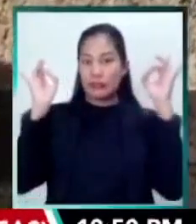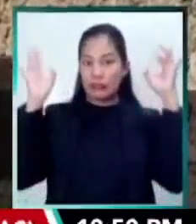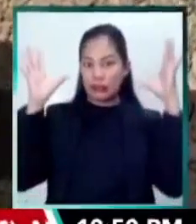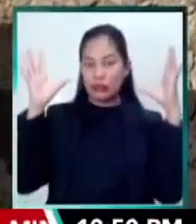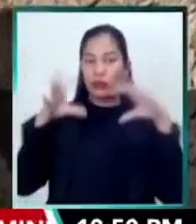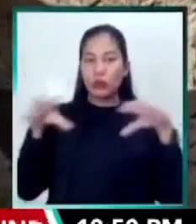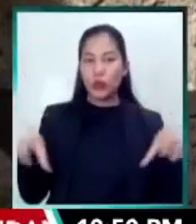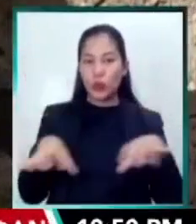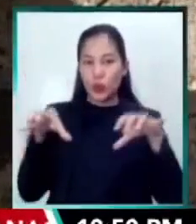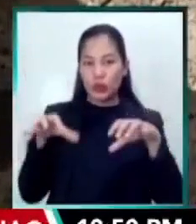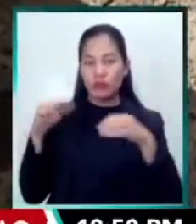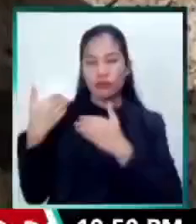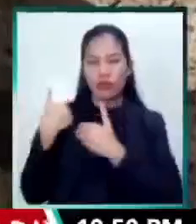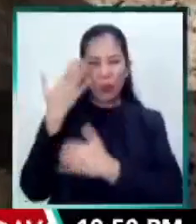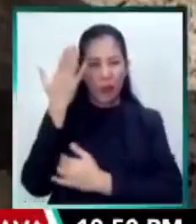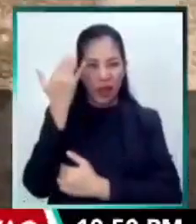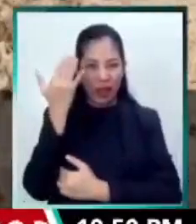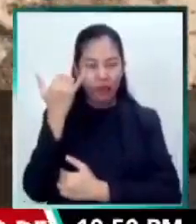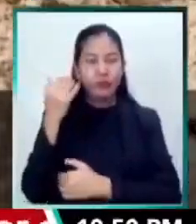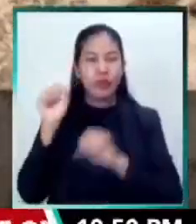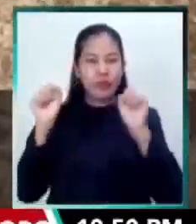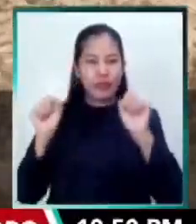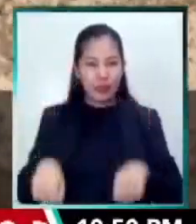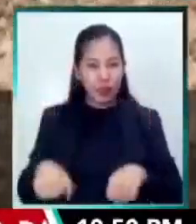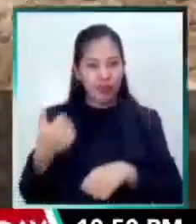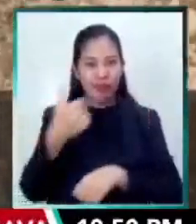maaaring sumabog ang mga bomba anumang oras.